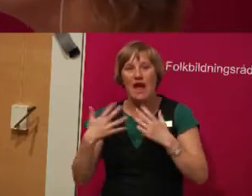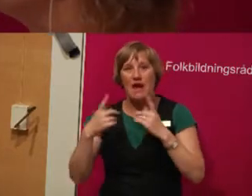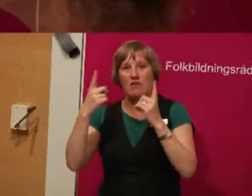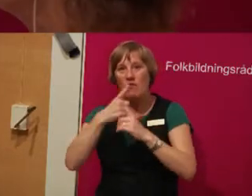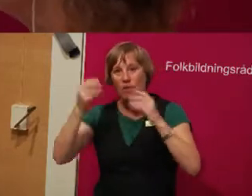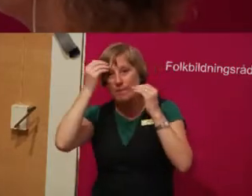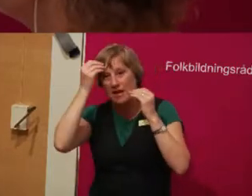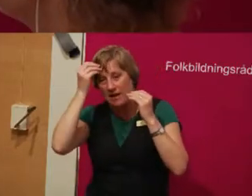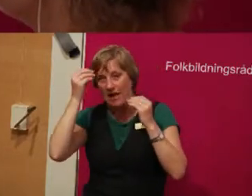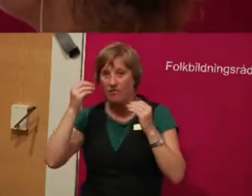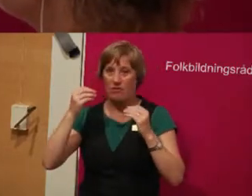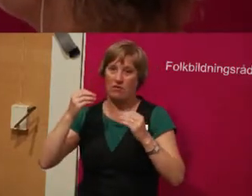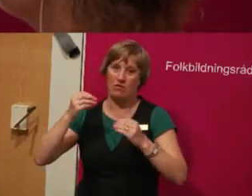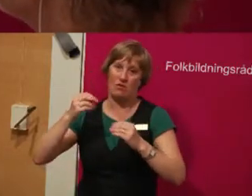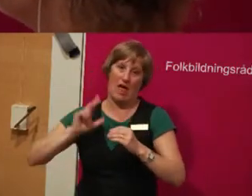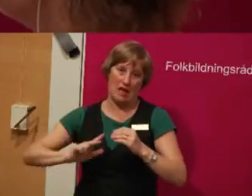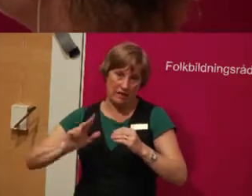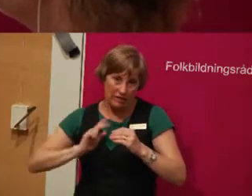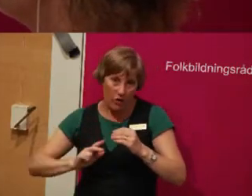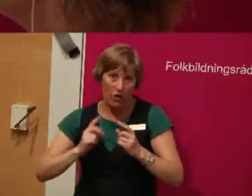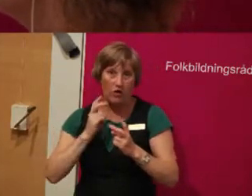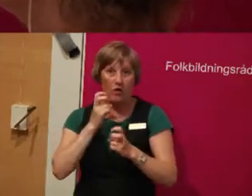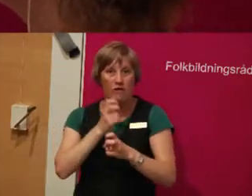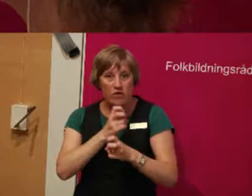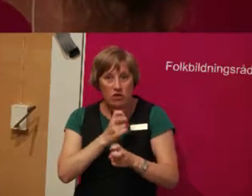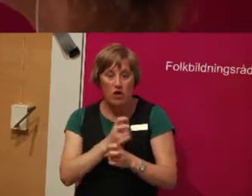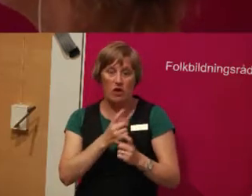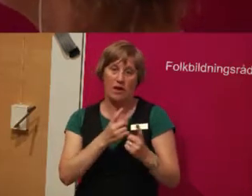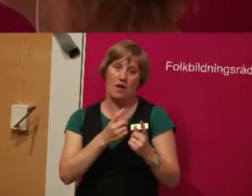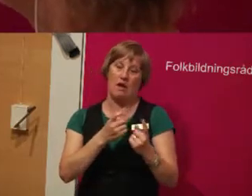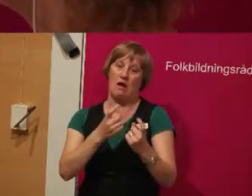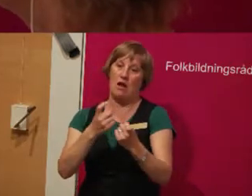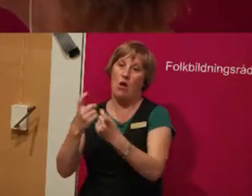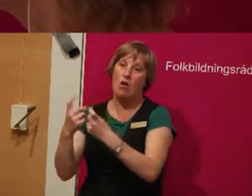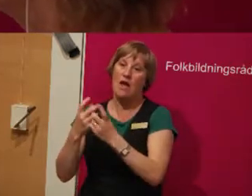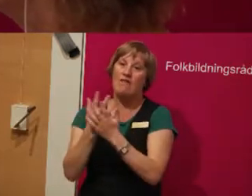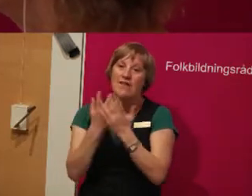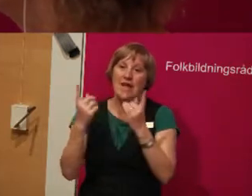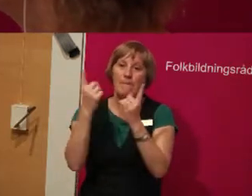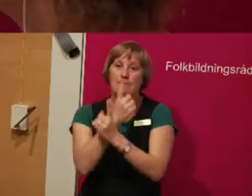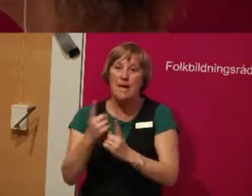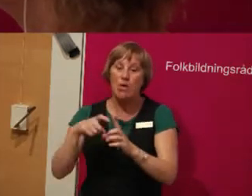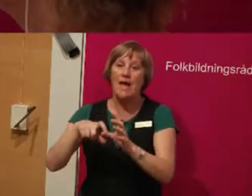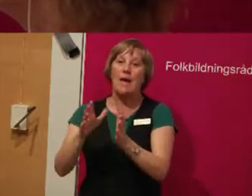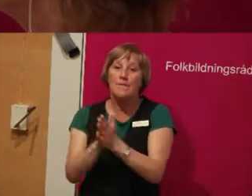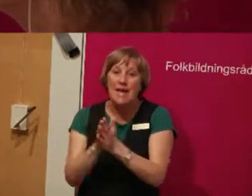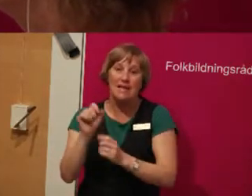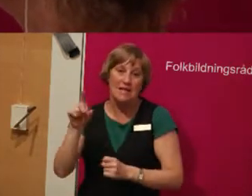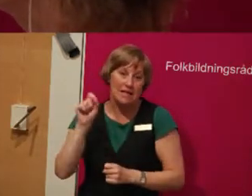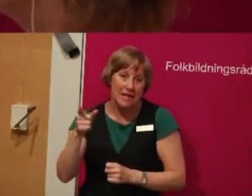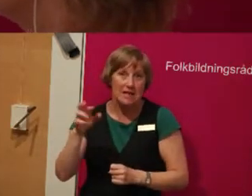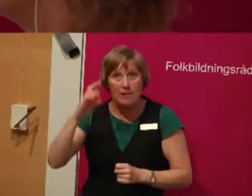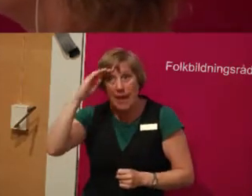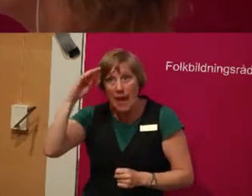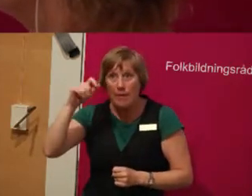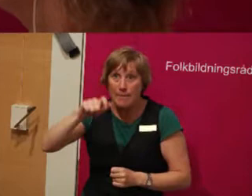jag, att fler människor är med i den digitalisering som pågår. det handlar mycket om äldre men också om andra som känner ett